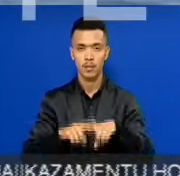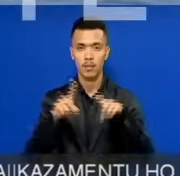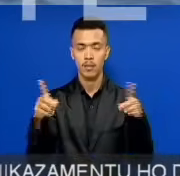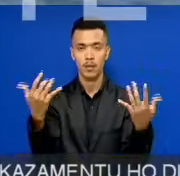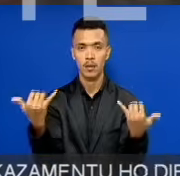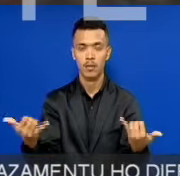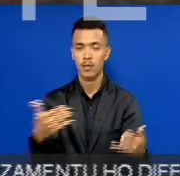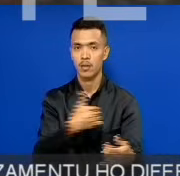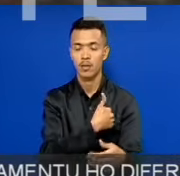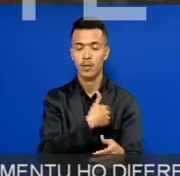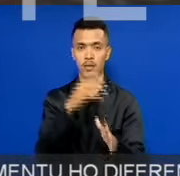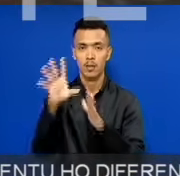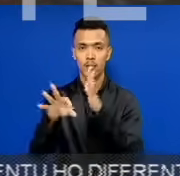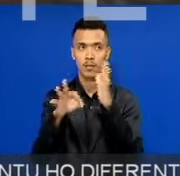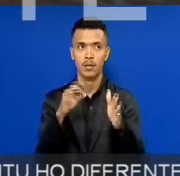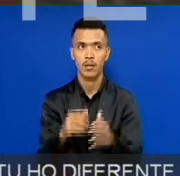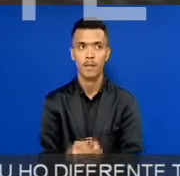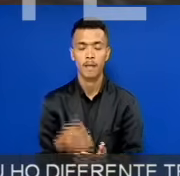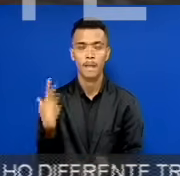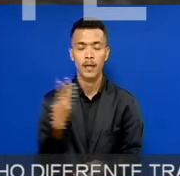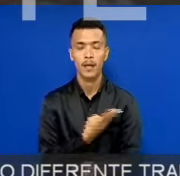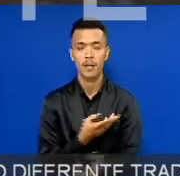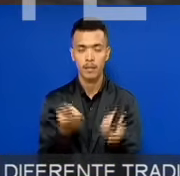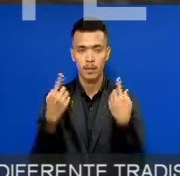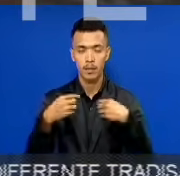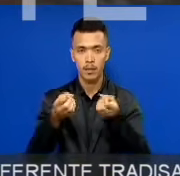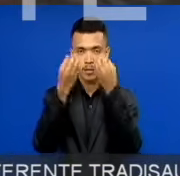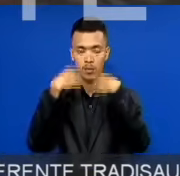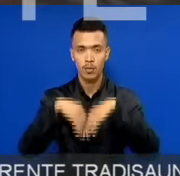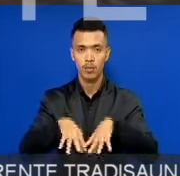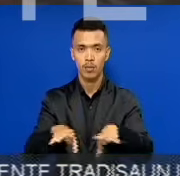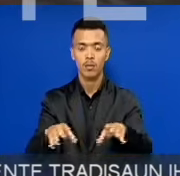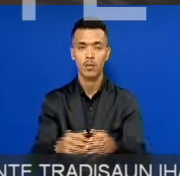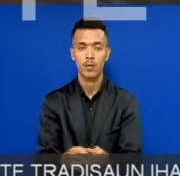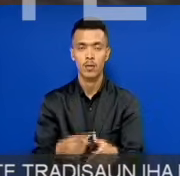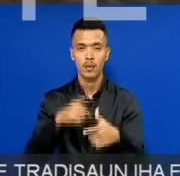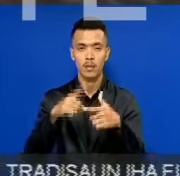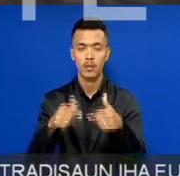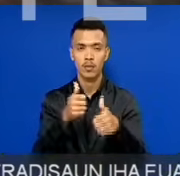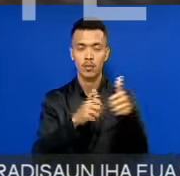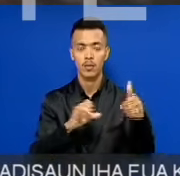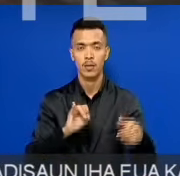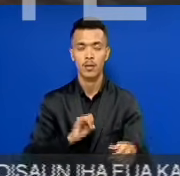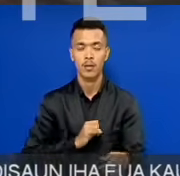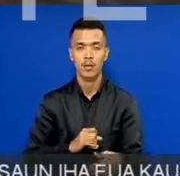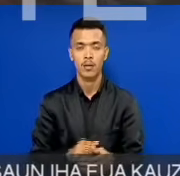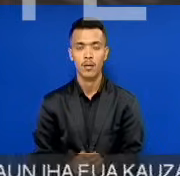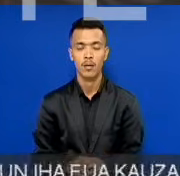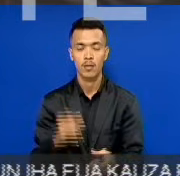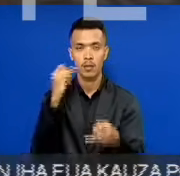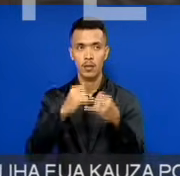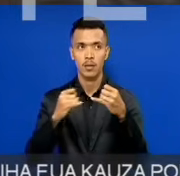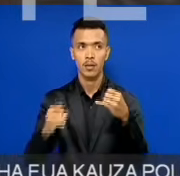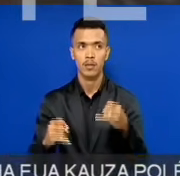ketang. Amne hatma tun luku, anta permeru nyama tun luk, tuirau tuirau na alindane, kepus ikus